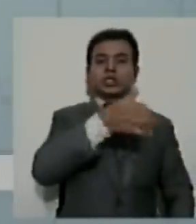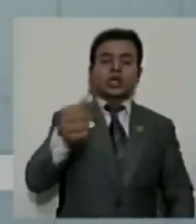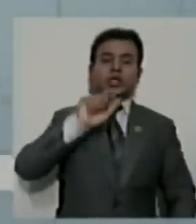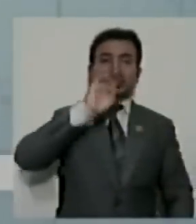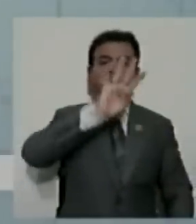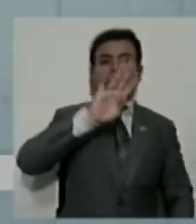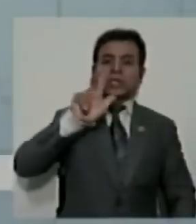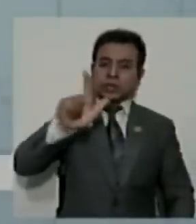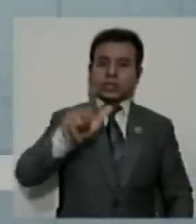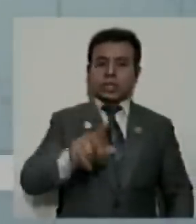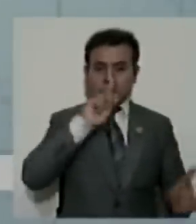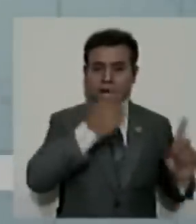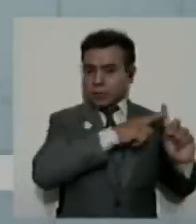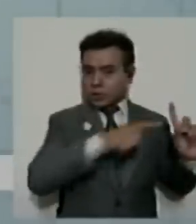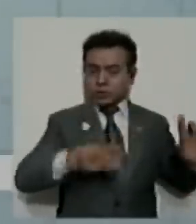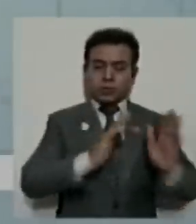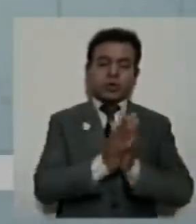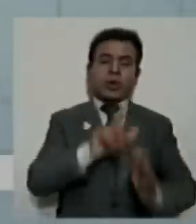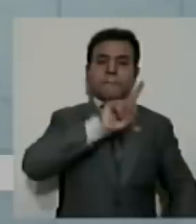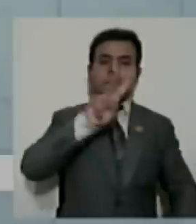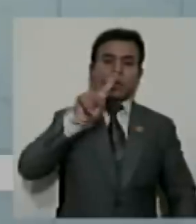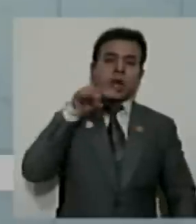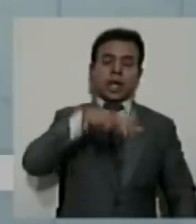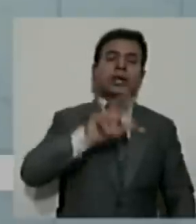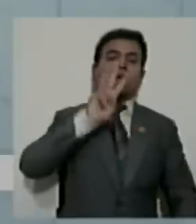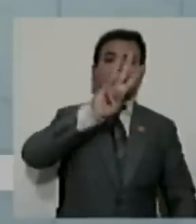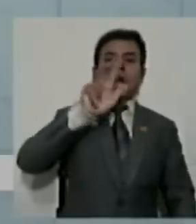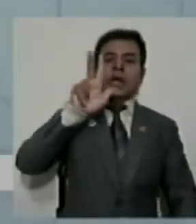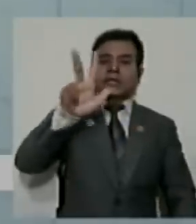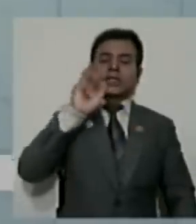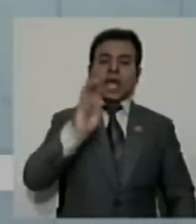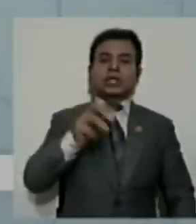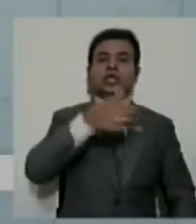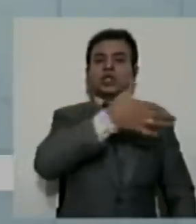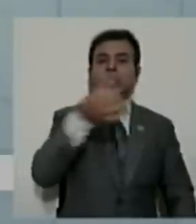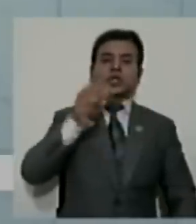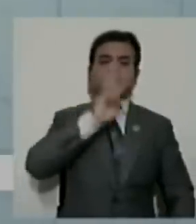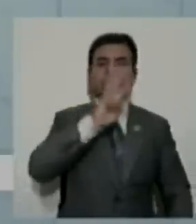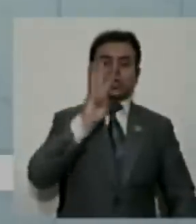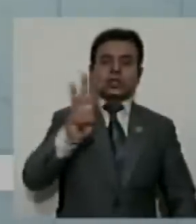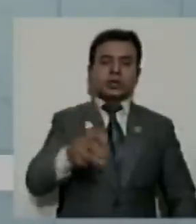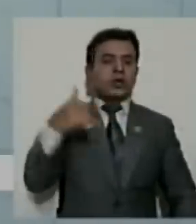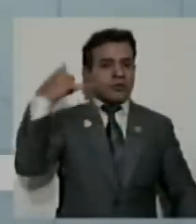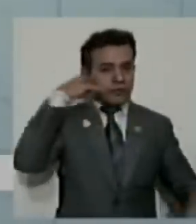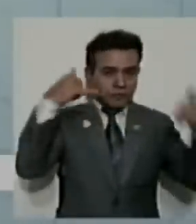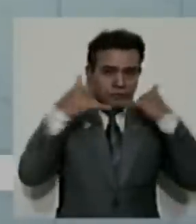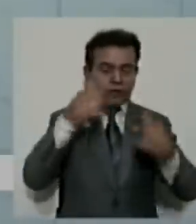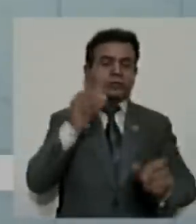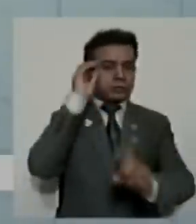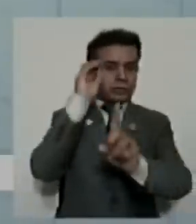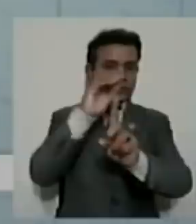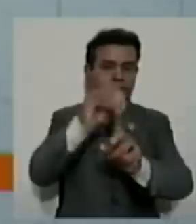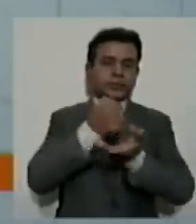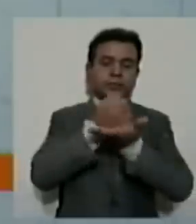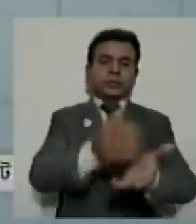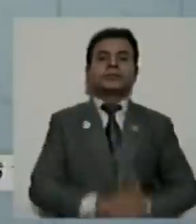আমাদের এখনো বিমানবন্দর দিয়ে কিছু যাত্রী প্রবেশ করছেন এবং বিমানবন্দরে গত 24 ঘন্টায় স্ক্রিনিং হয়েছে 263 জন এবং এ